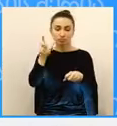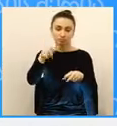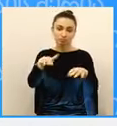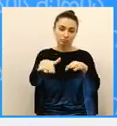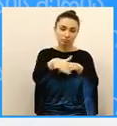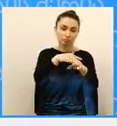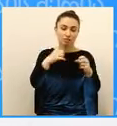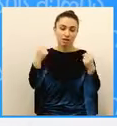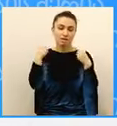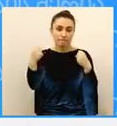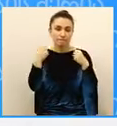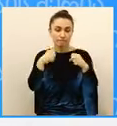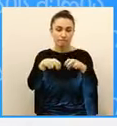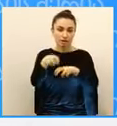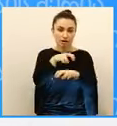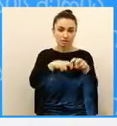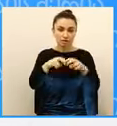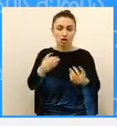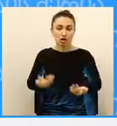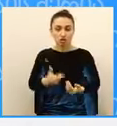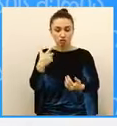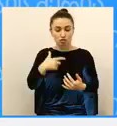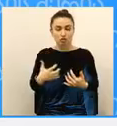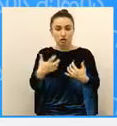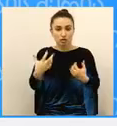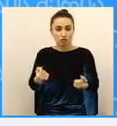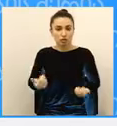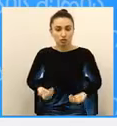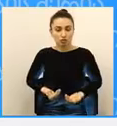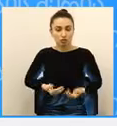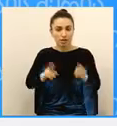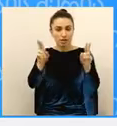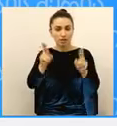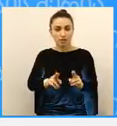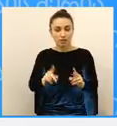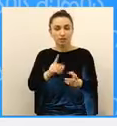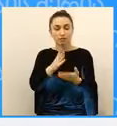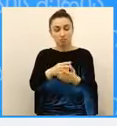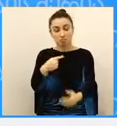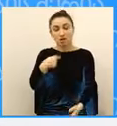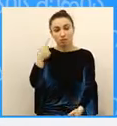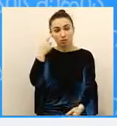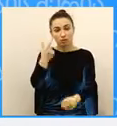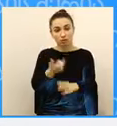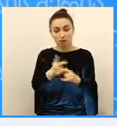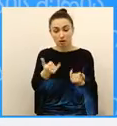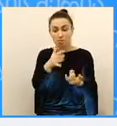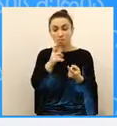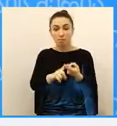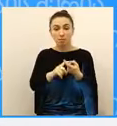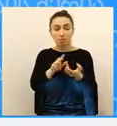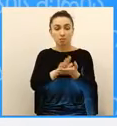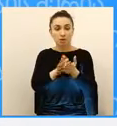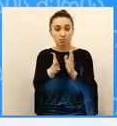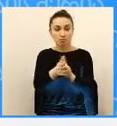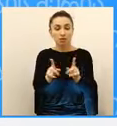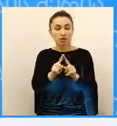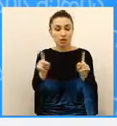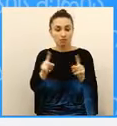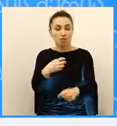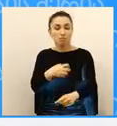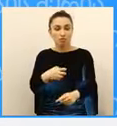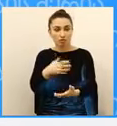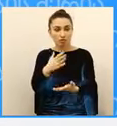ჩავიდნენ, ივარჯიშონ, იცხოვრონ ჯანსაღი ცხოვრების წესით, რაც ვფიქრობ, მით უმეტეს ამ პანდემიის პირობებში